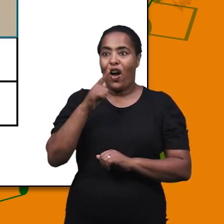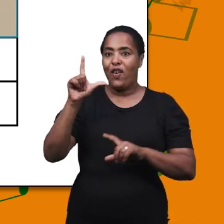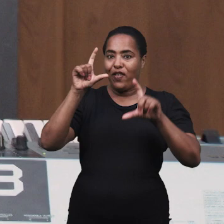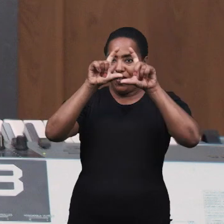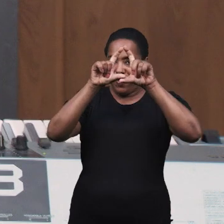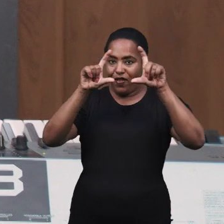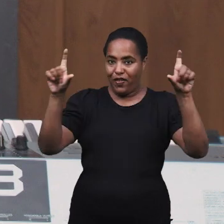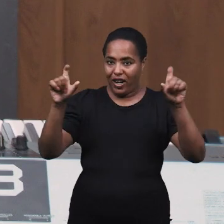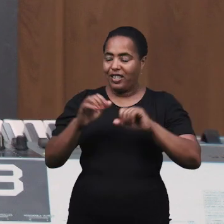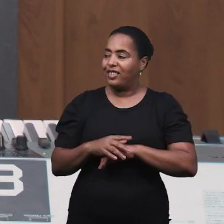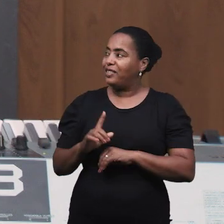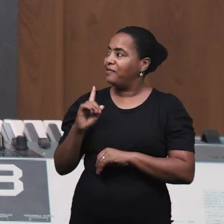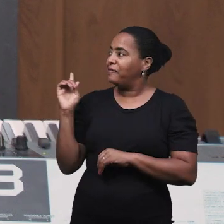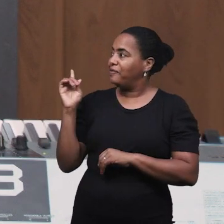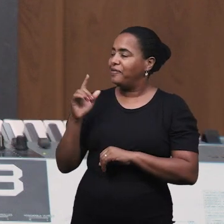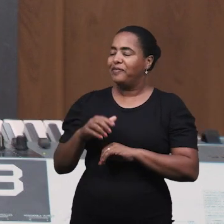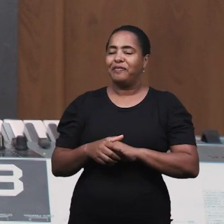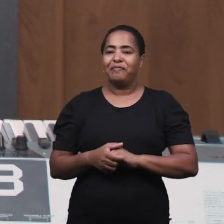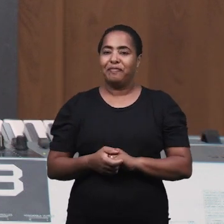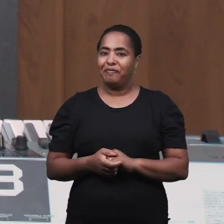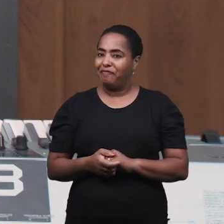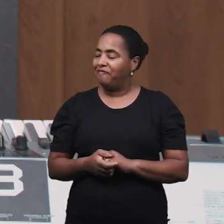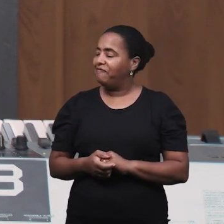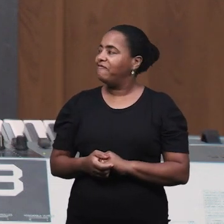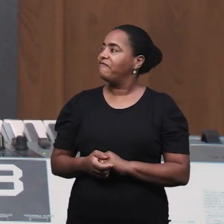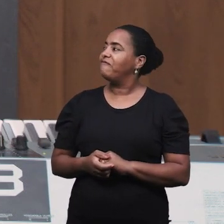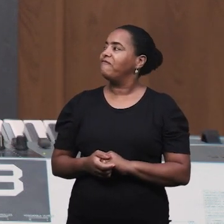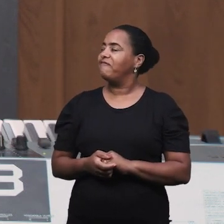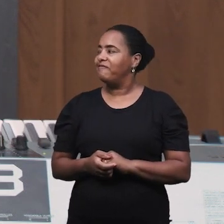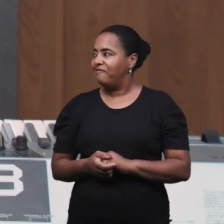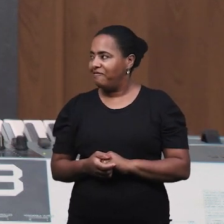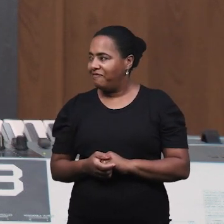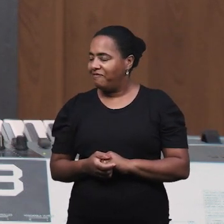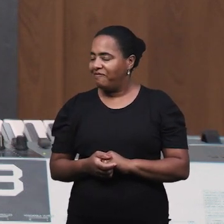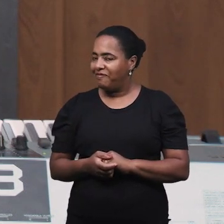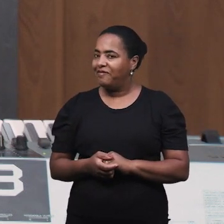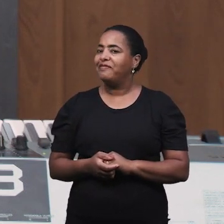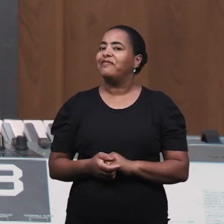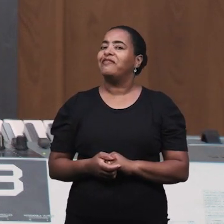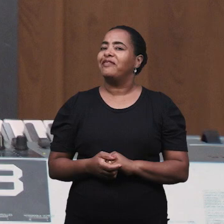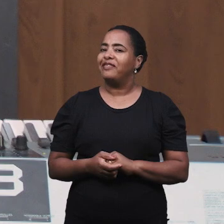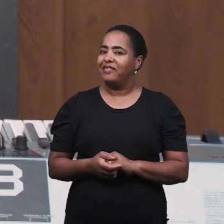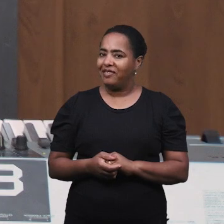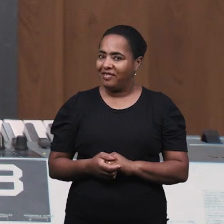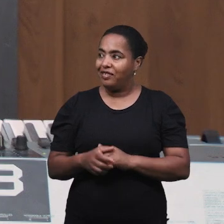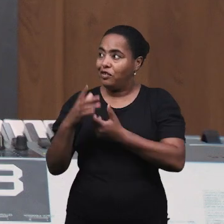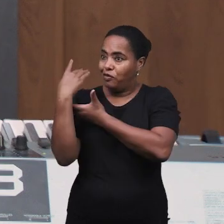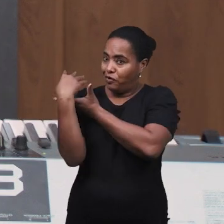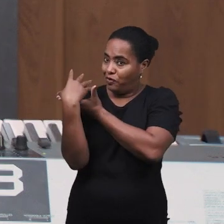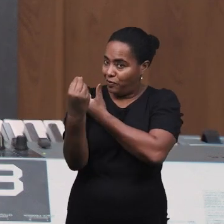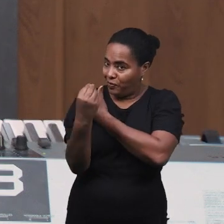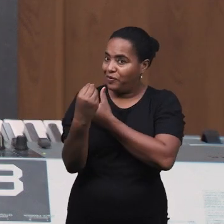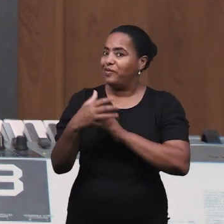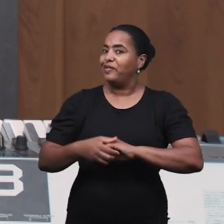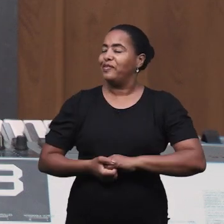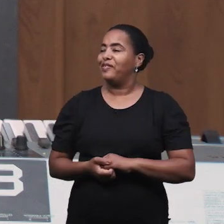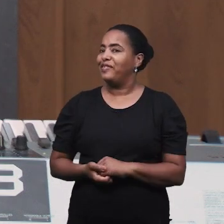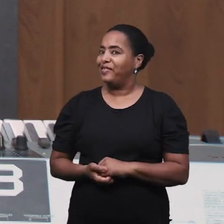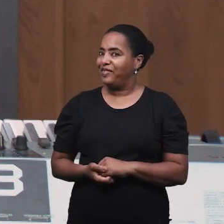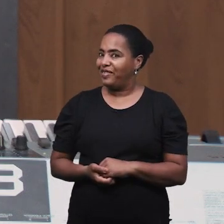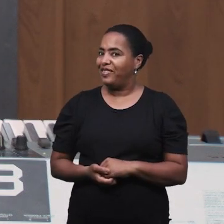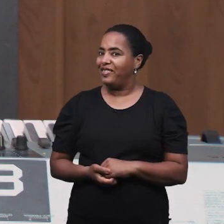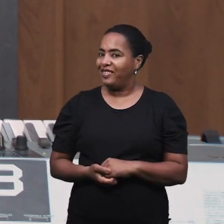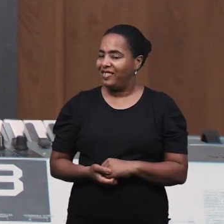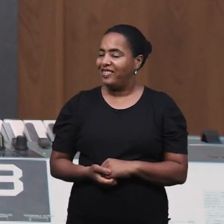Maintenant, la prochaine phrase. Sol, fá, mi, ré, dó, mi, fá. Avec moi, la flûte. Comigo, na